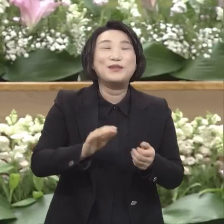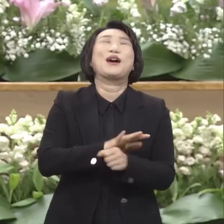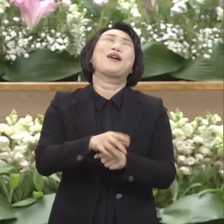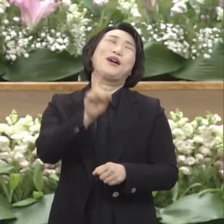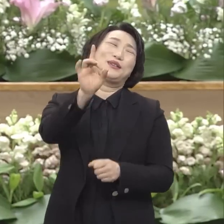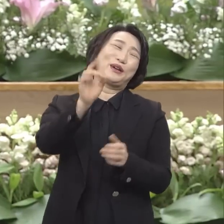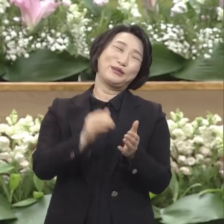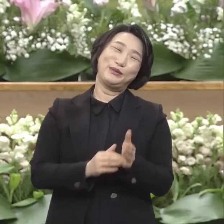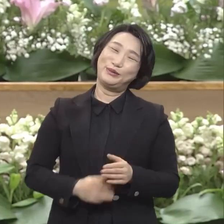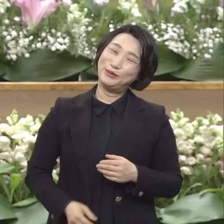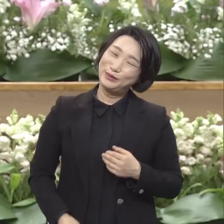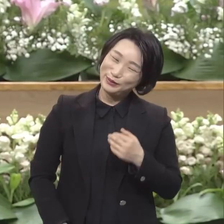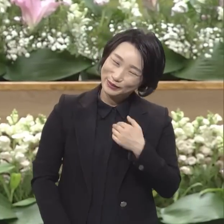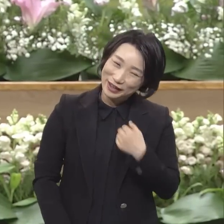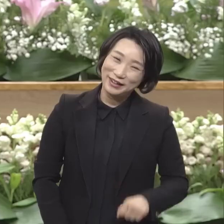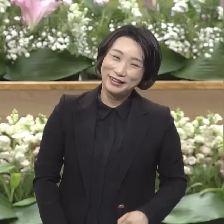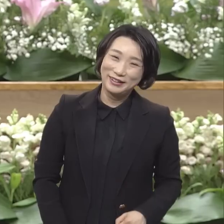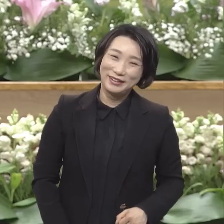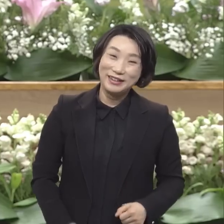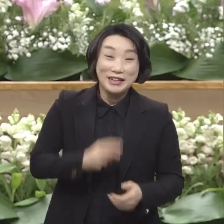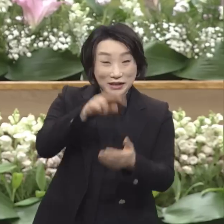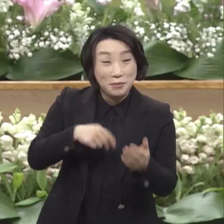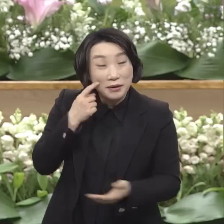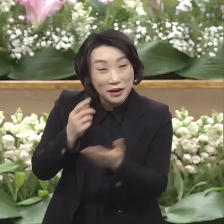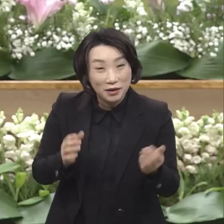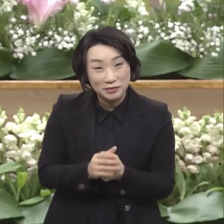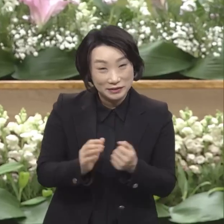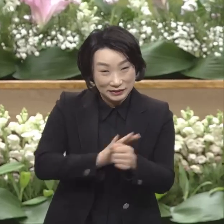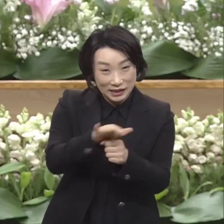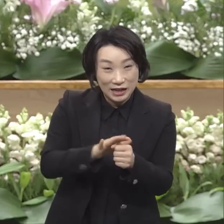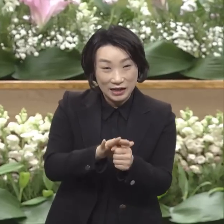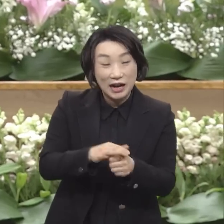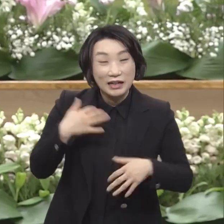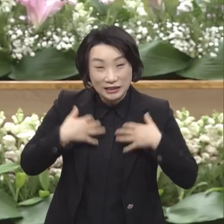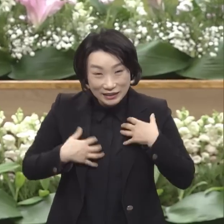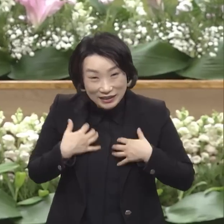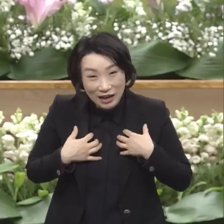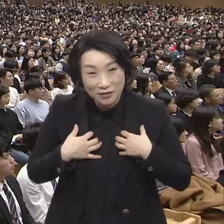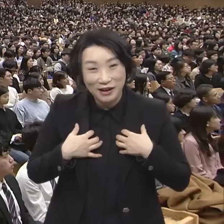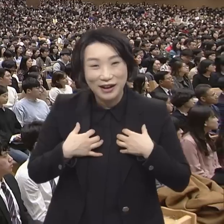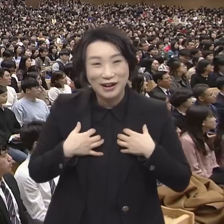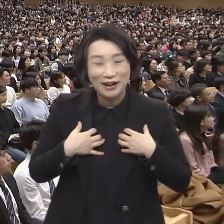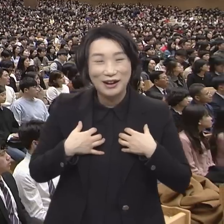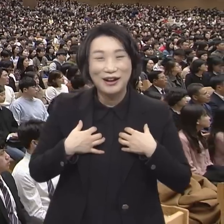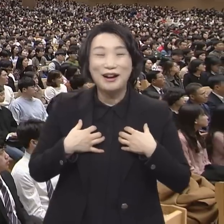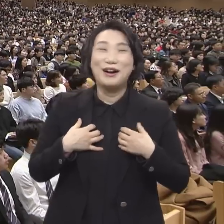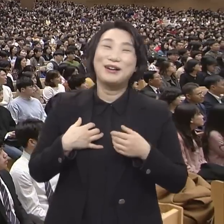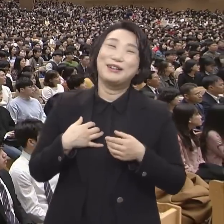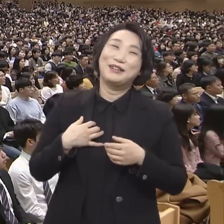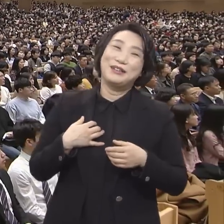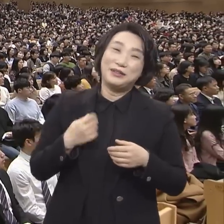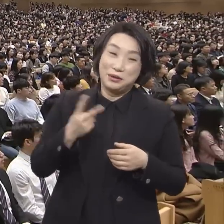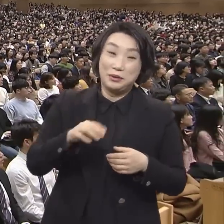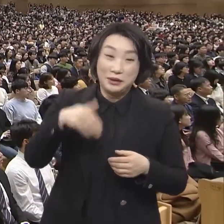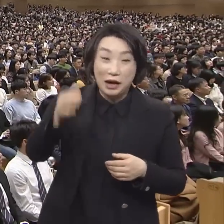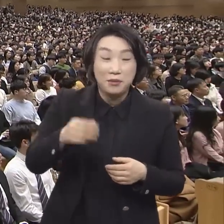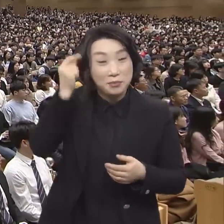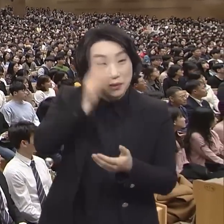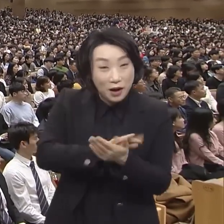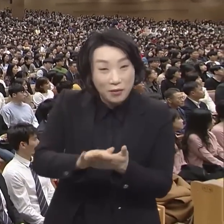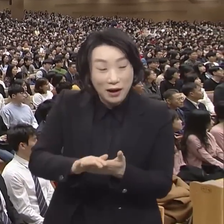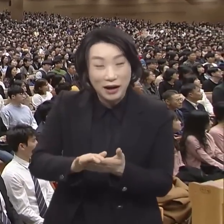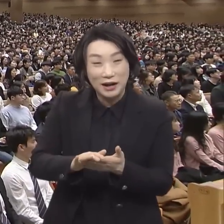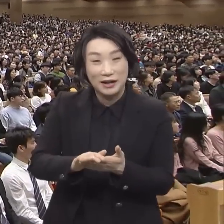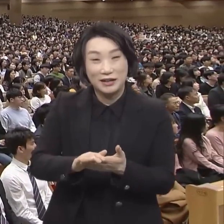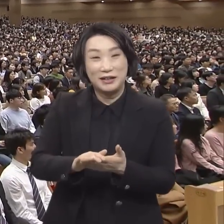없어. 사랑. 읽어. 또 사랑. 사랑과 희락과 자, 기쁨밖에 없어. 또 그다음 화평과